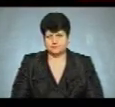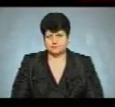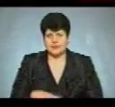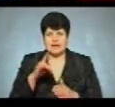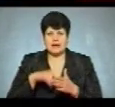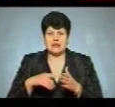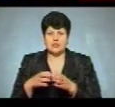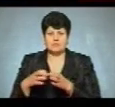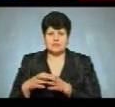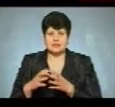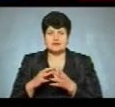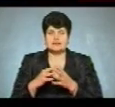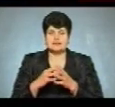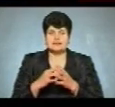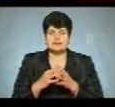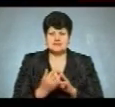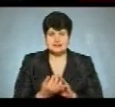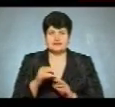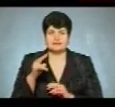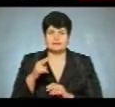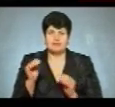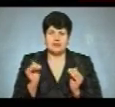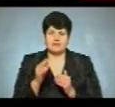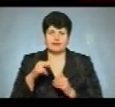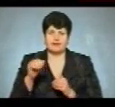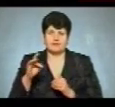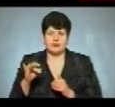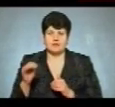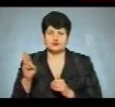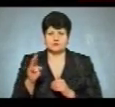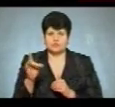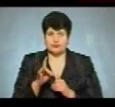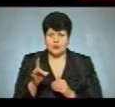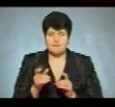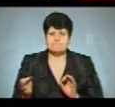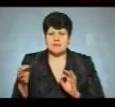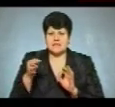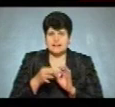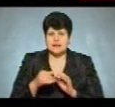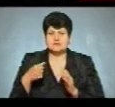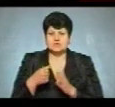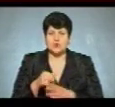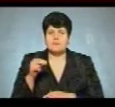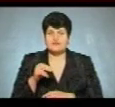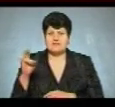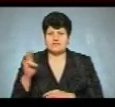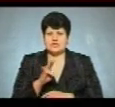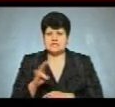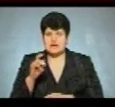Релігійні громади сіл Тетильківці, Гриньківці та Малі Дедеркали Шумського району приєдналися до Православної церкви України.